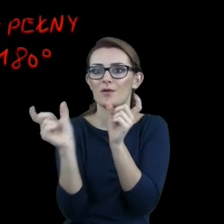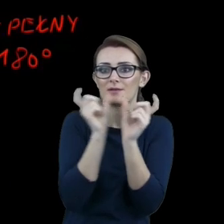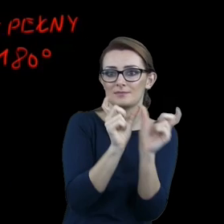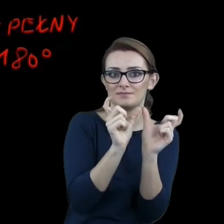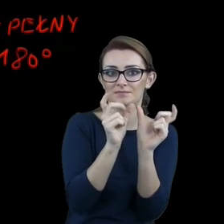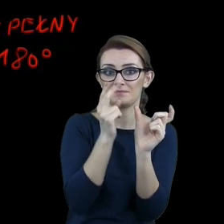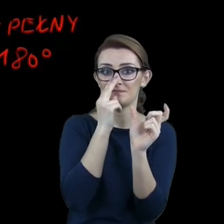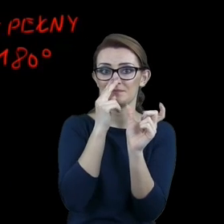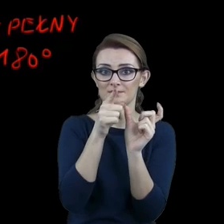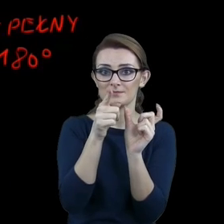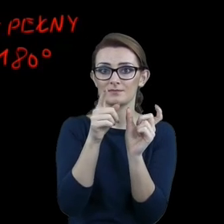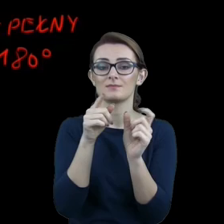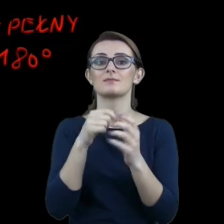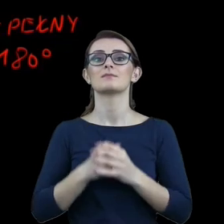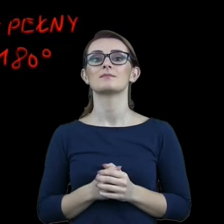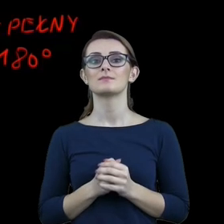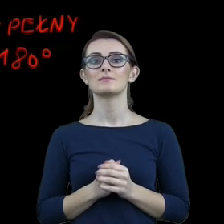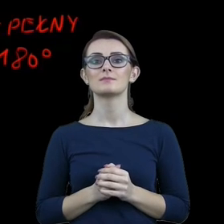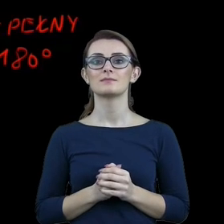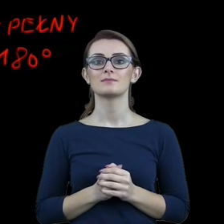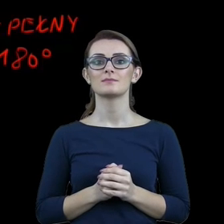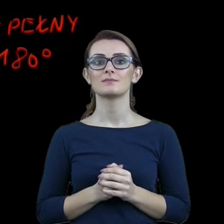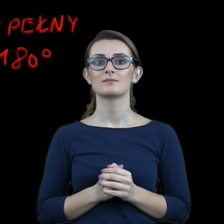Na jednej prostej.